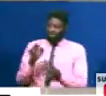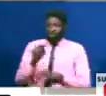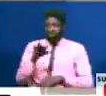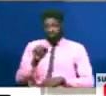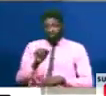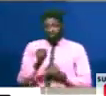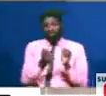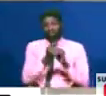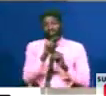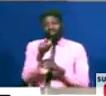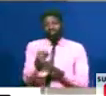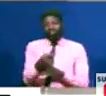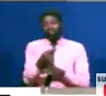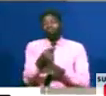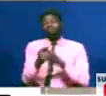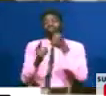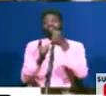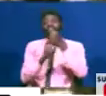11,692,